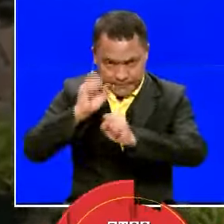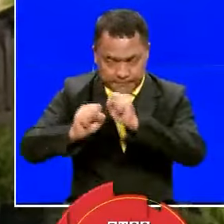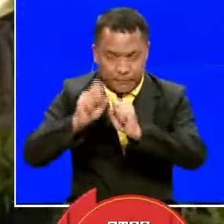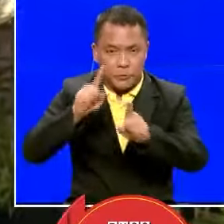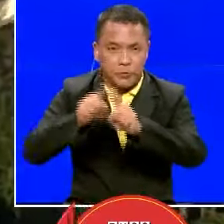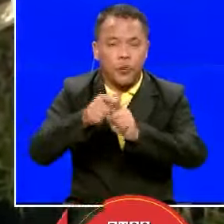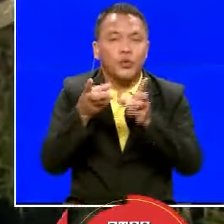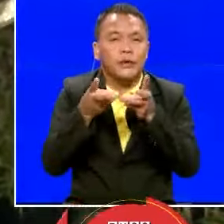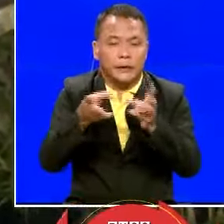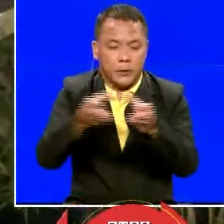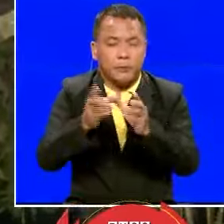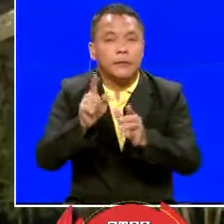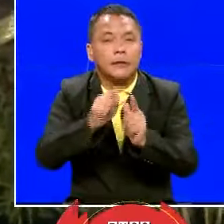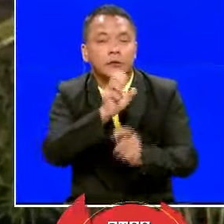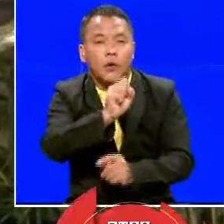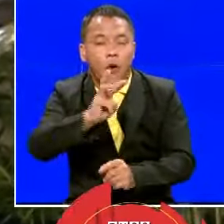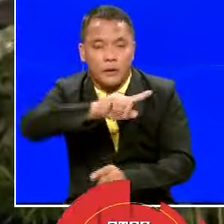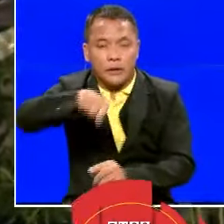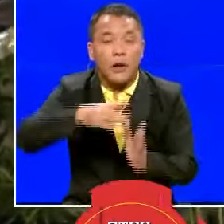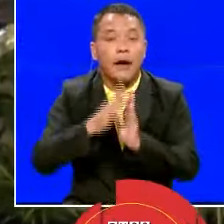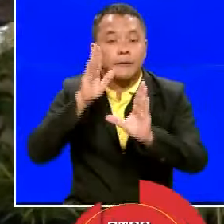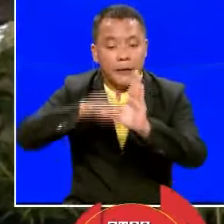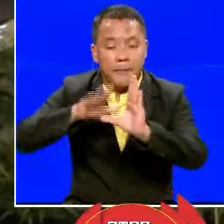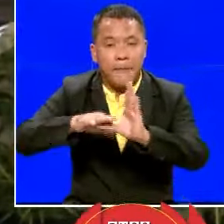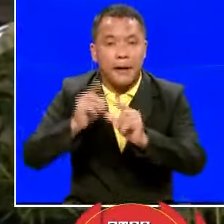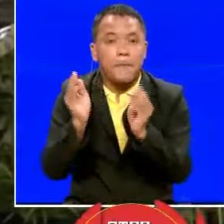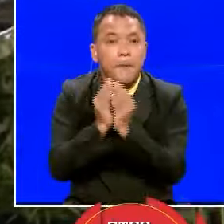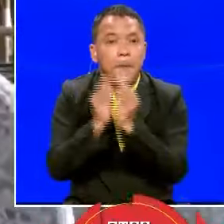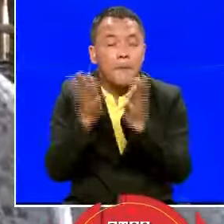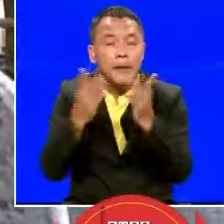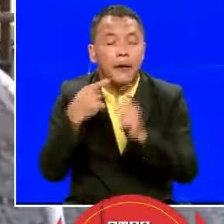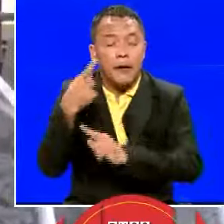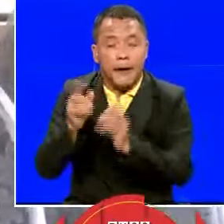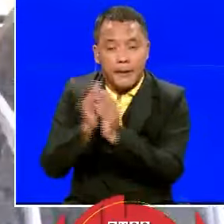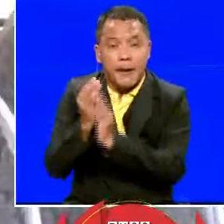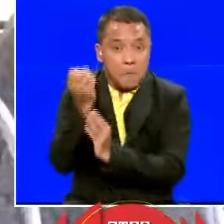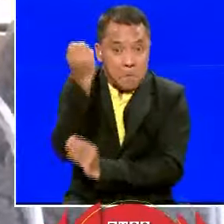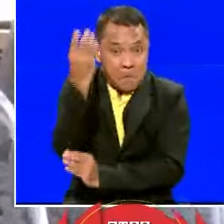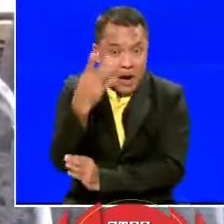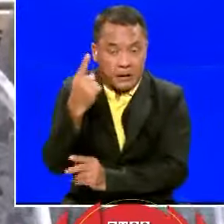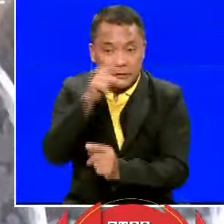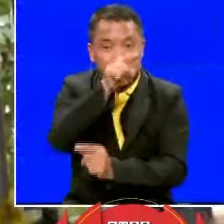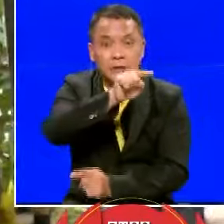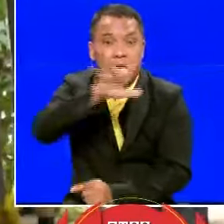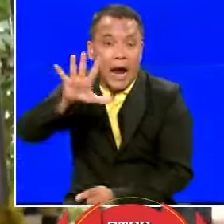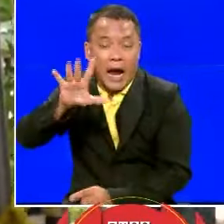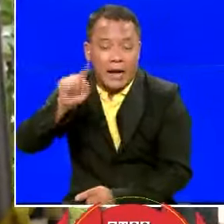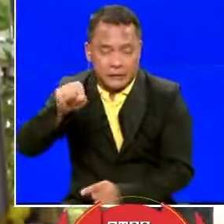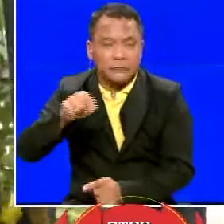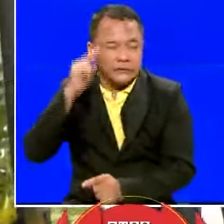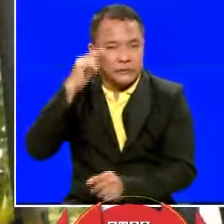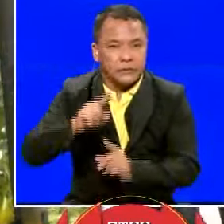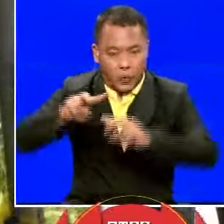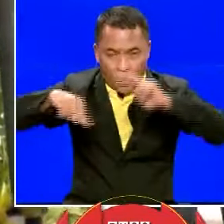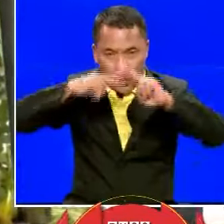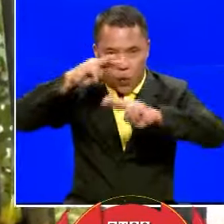ศษในกระบวนการคัดเลือกด้วยโดยเฉพาะผู้สมัครที่ไม่มีคะแนนและผู้ที่ได้รับคะแนนสูงสุด 1-5 อันดับแรกซึ่งการต